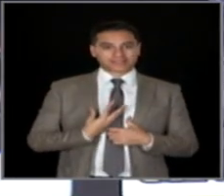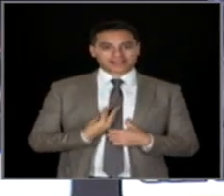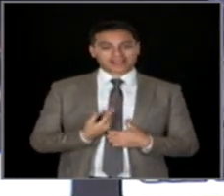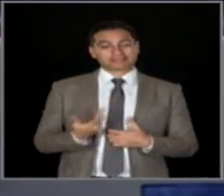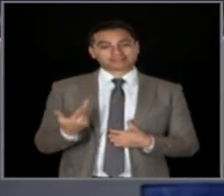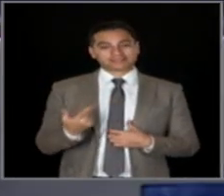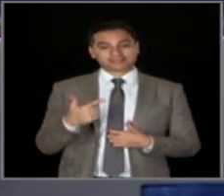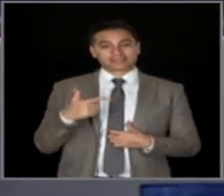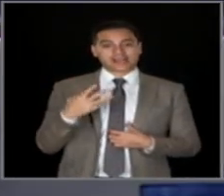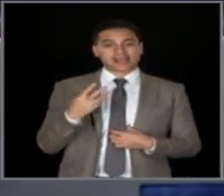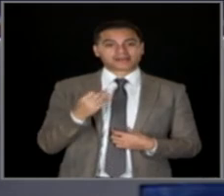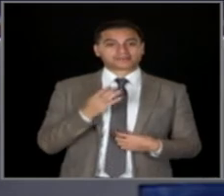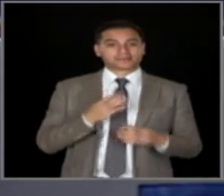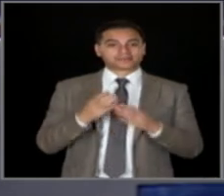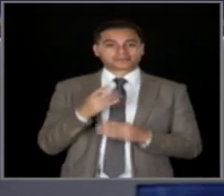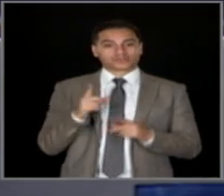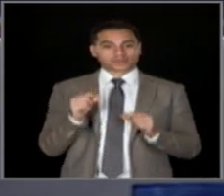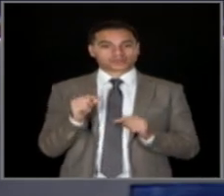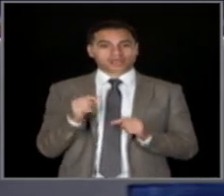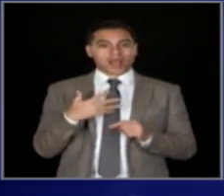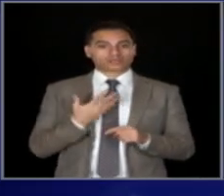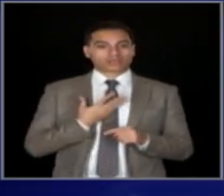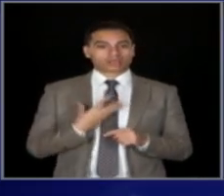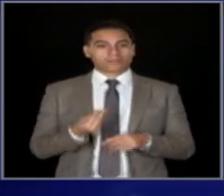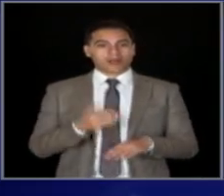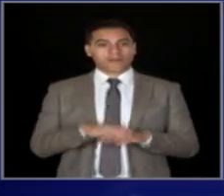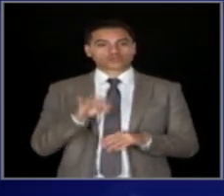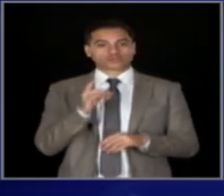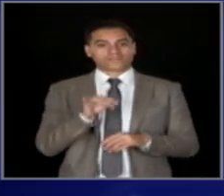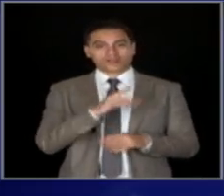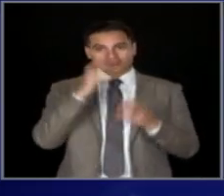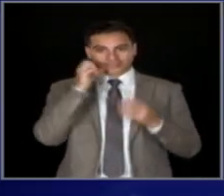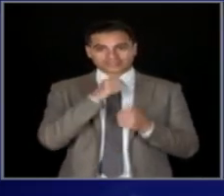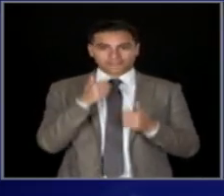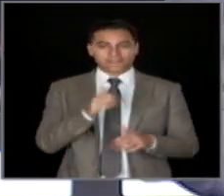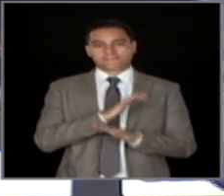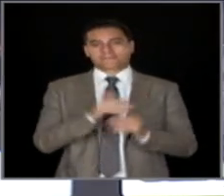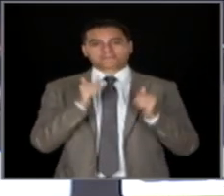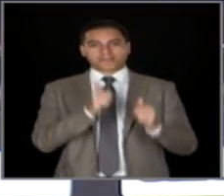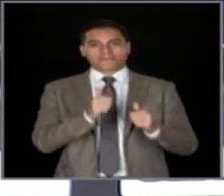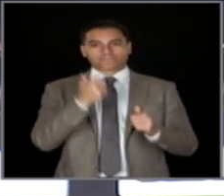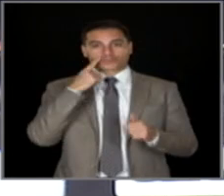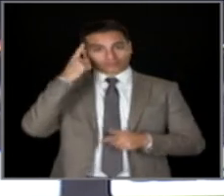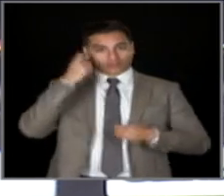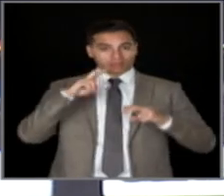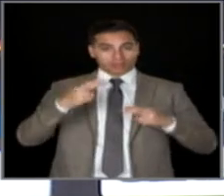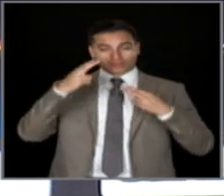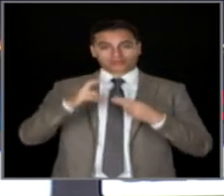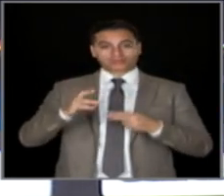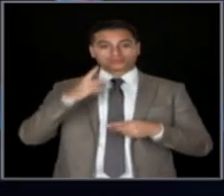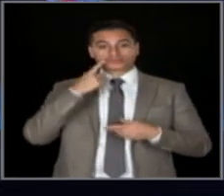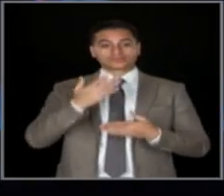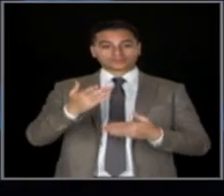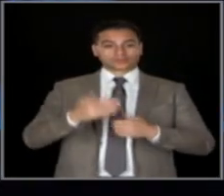40 نقطه من 60، برافو عليكي. الحمد لله. عايزين نطمن على مصطفى. تمام مصطفى، تمام. تحت الضغط